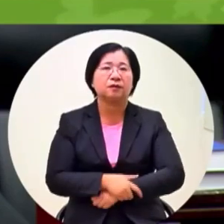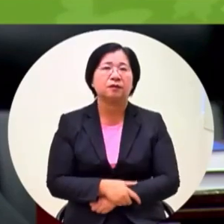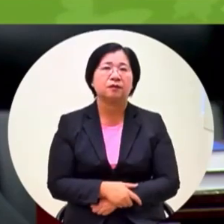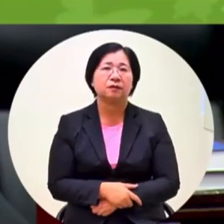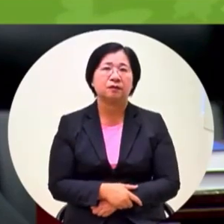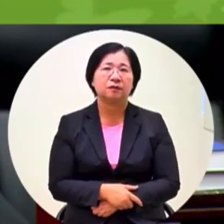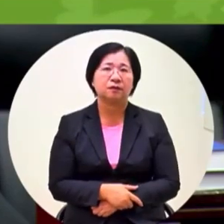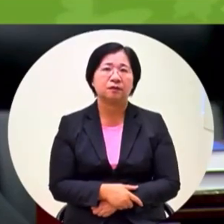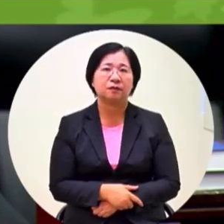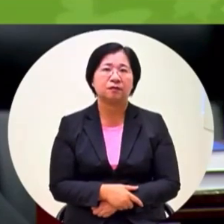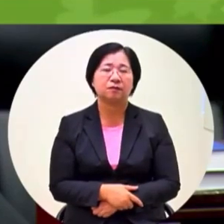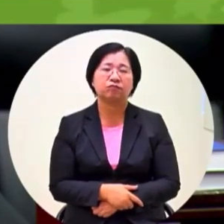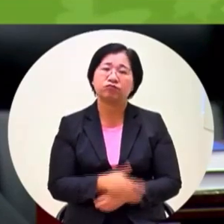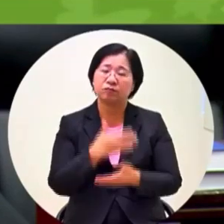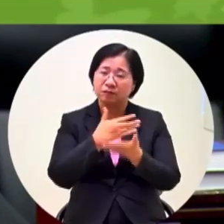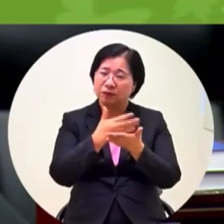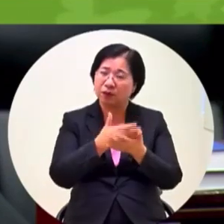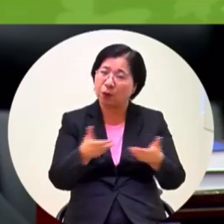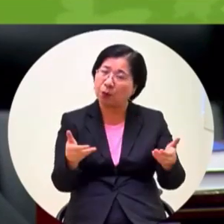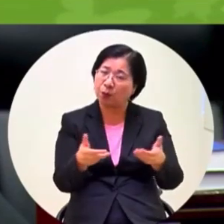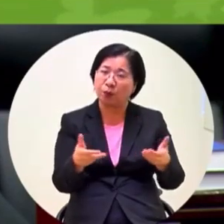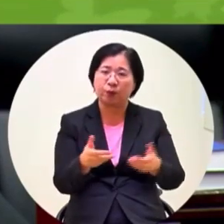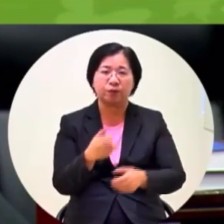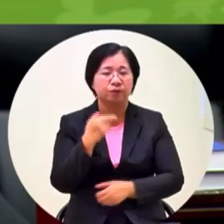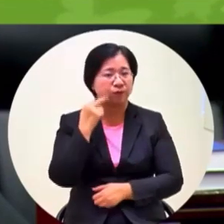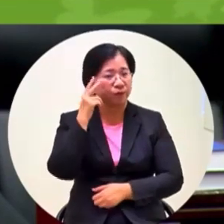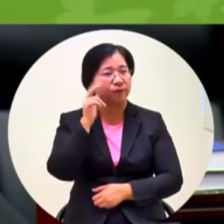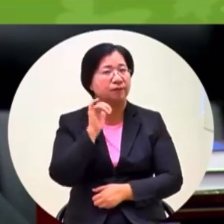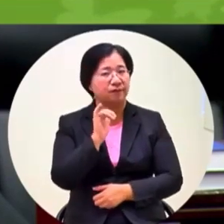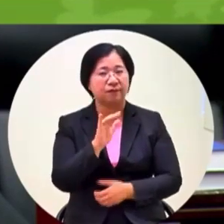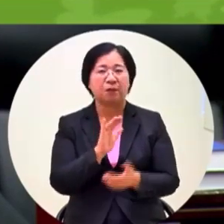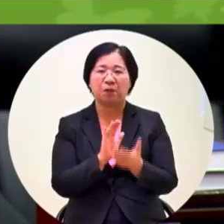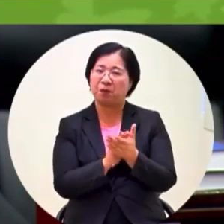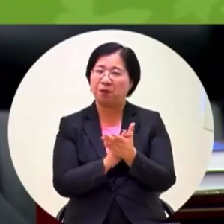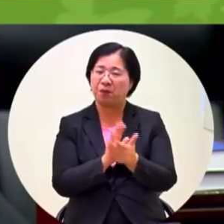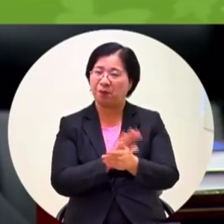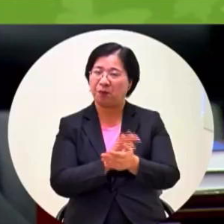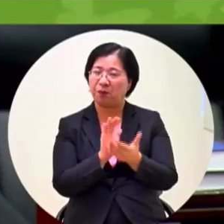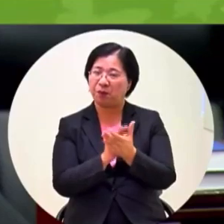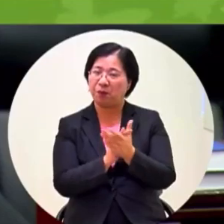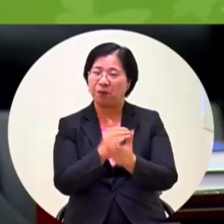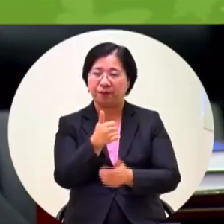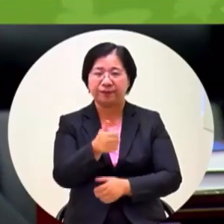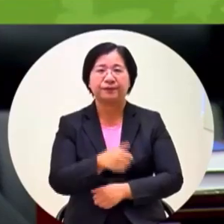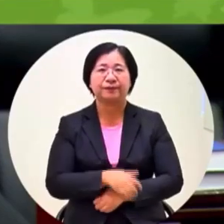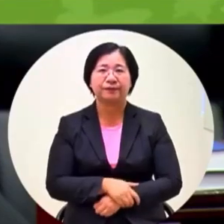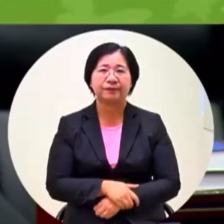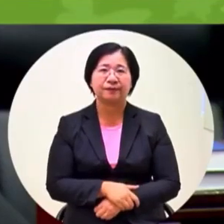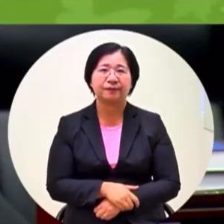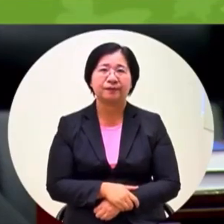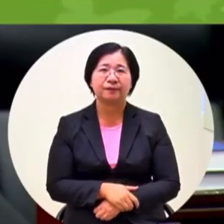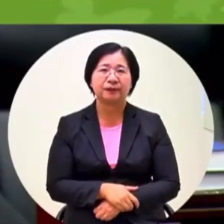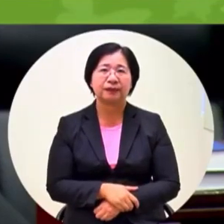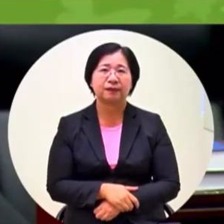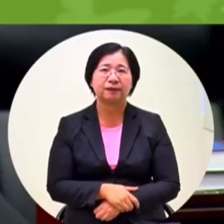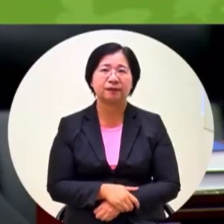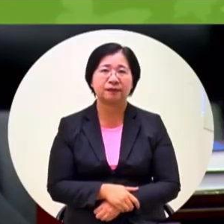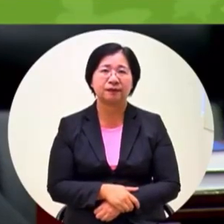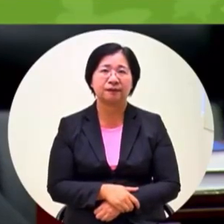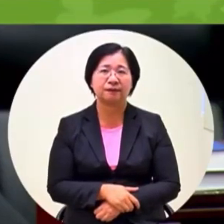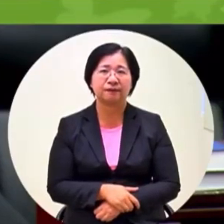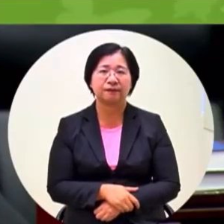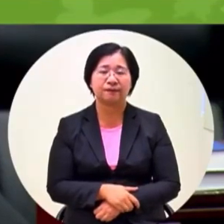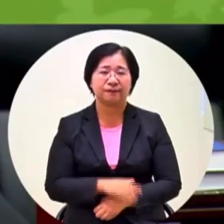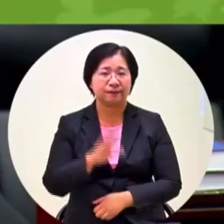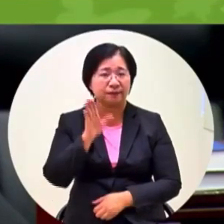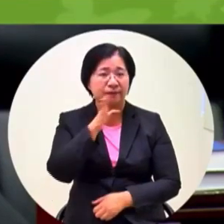讲整治甲，予人会当拍破甲娱乐。我但是咧，有一寡咱凤山